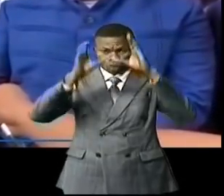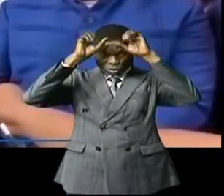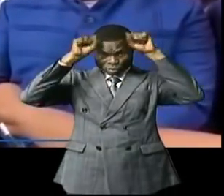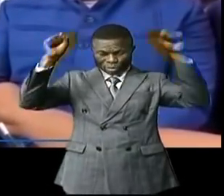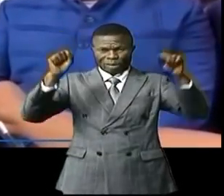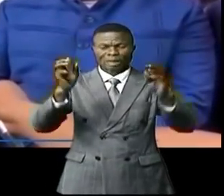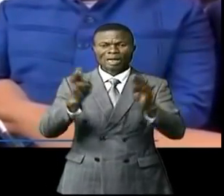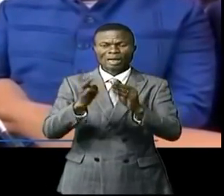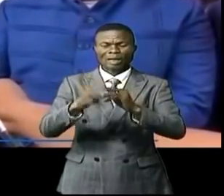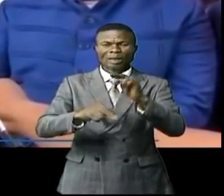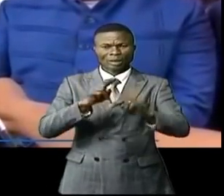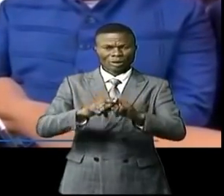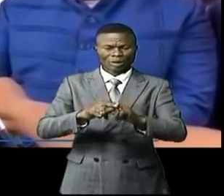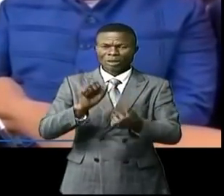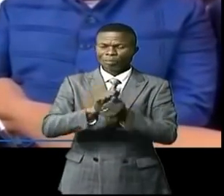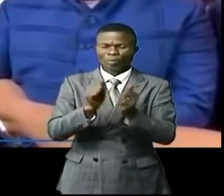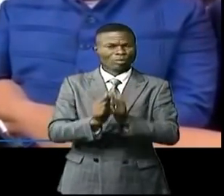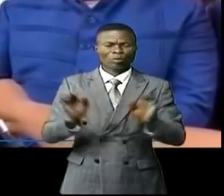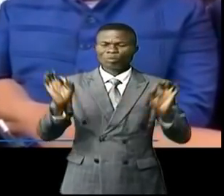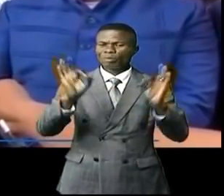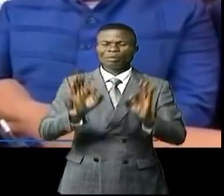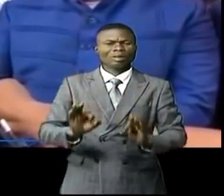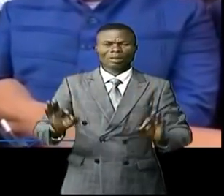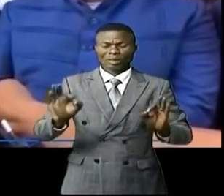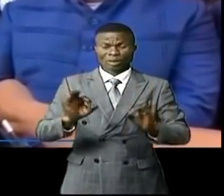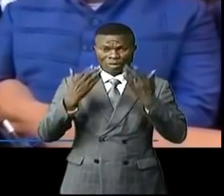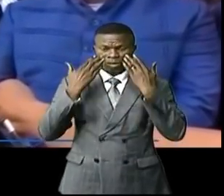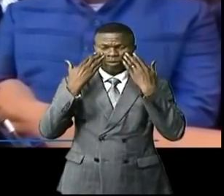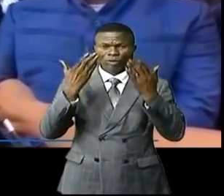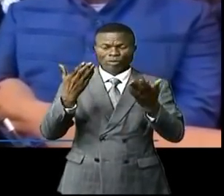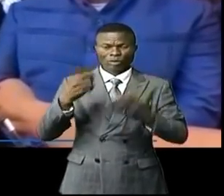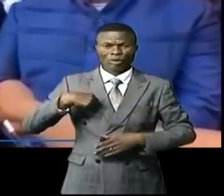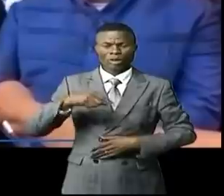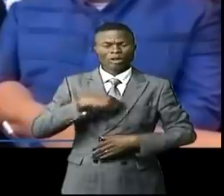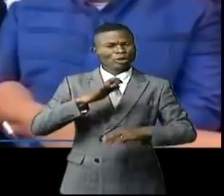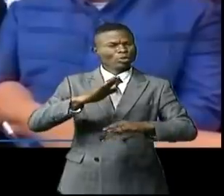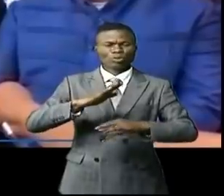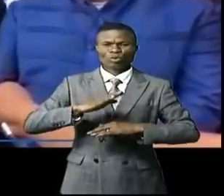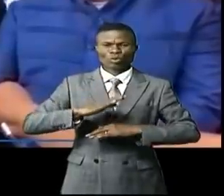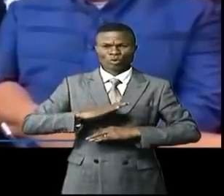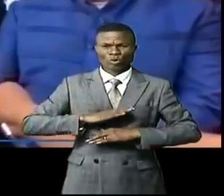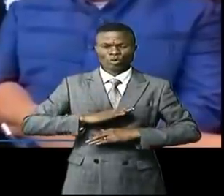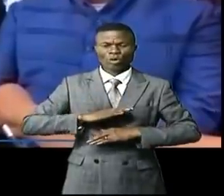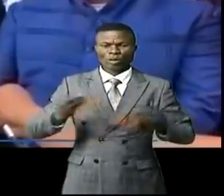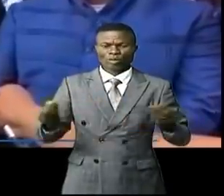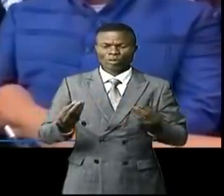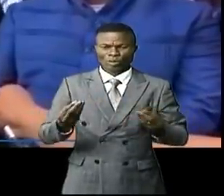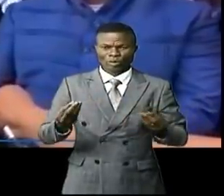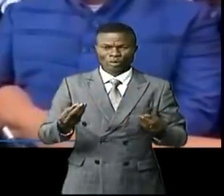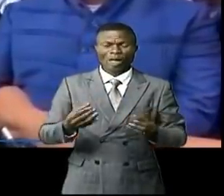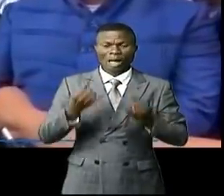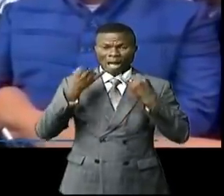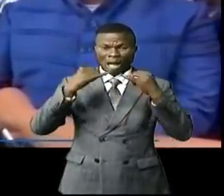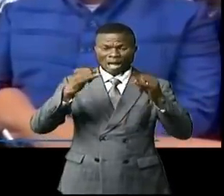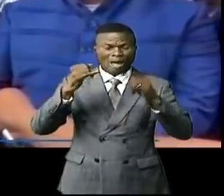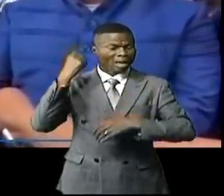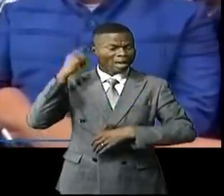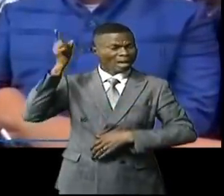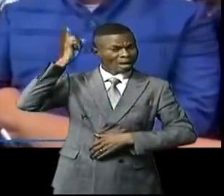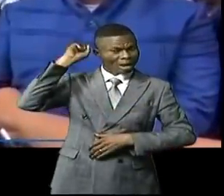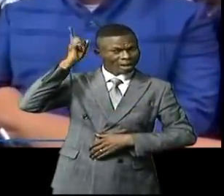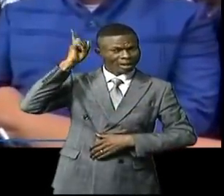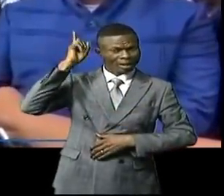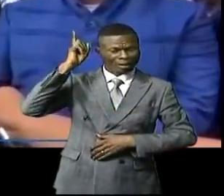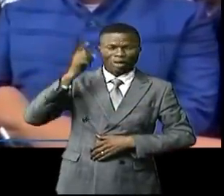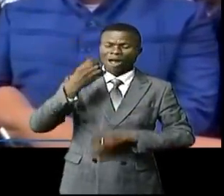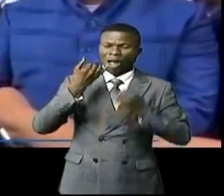Il a dit qu'il n'y a pas de problème. Et voilà, et nous sommes satisfaits parce que l'information qu'on avait, elle